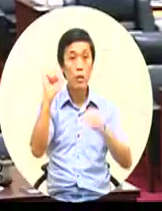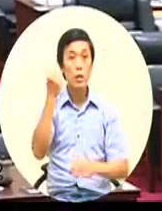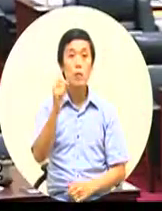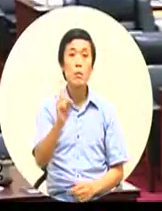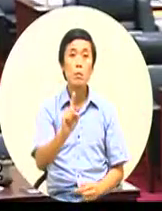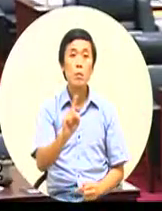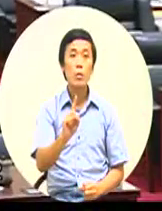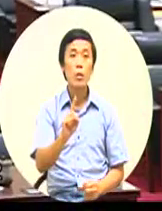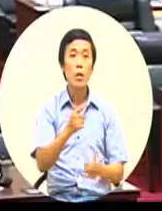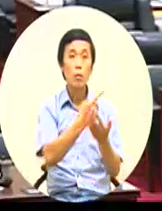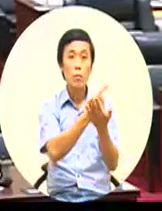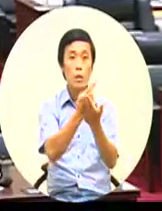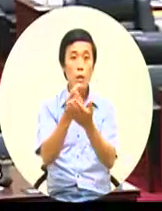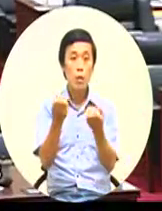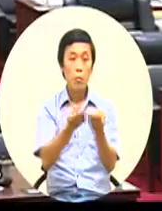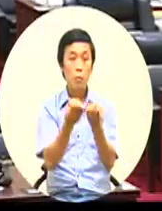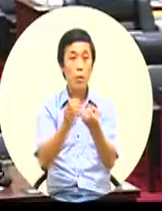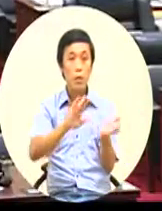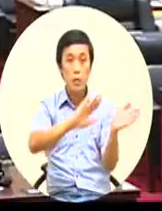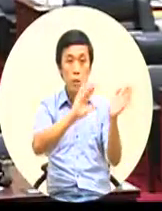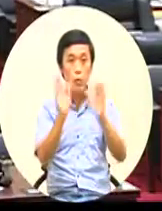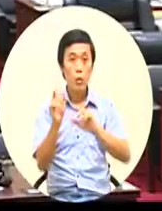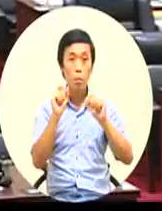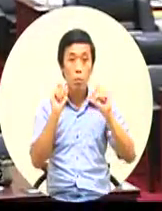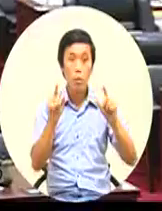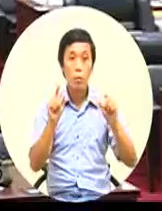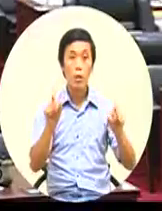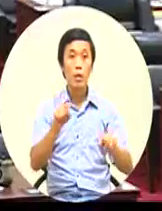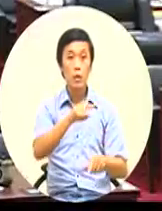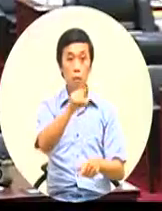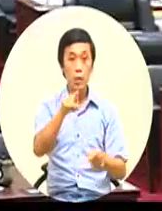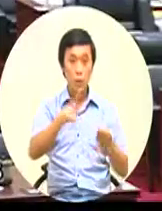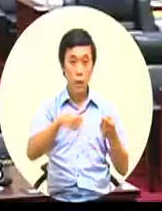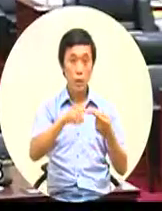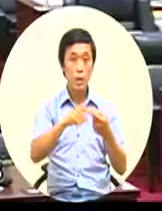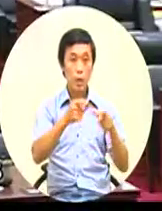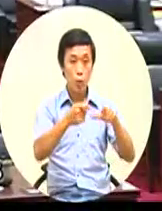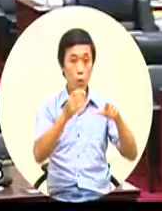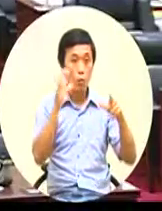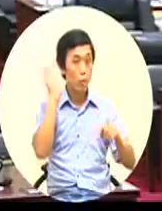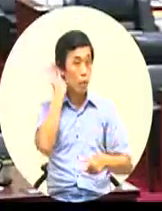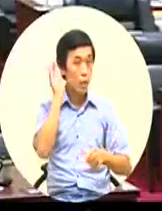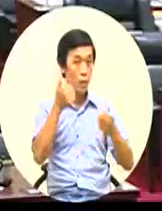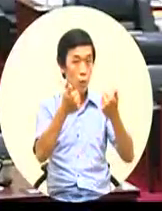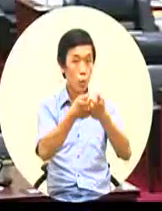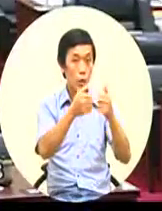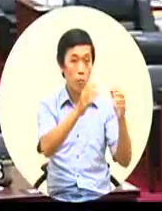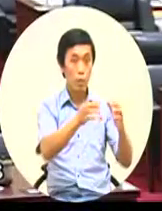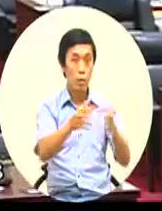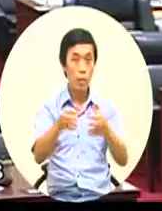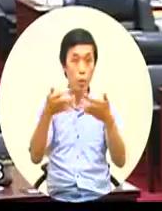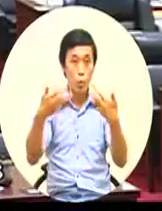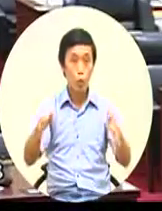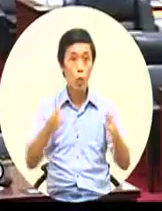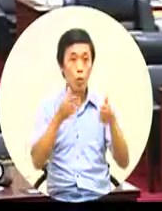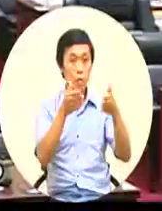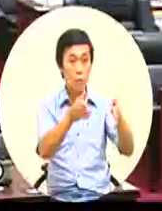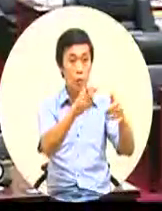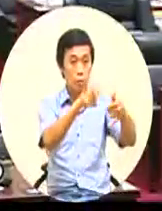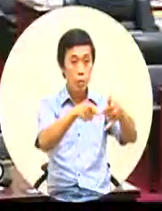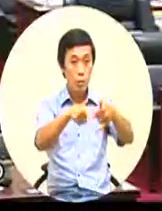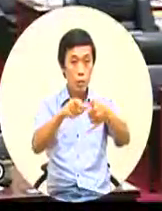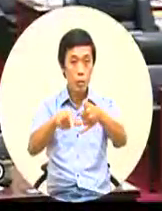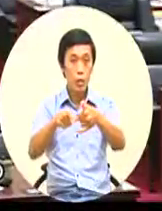个案是不一样的，你们是不是应该要多开一公听会，多去了解，然后就个案一个一个好好的来给他们处